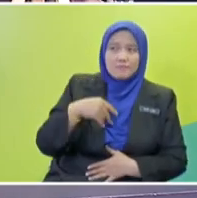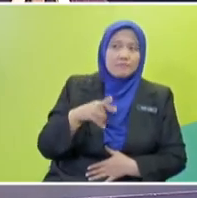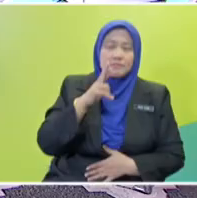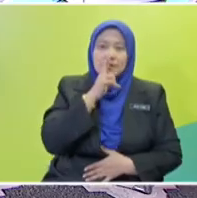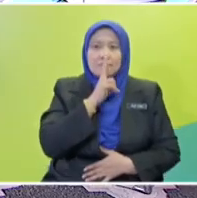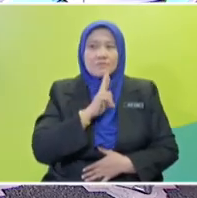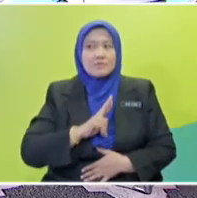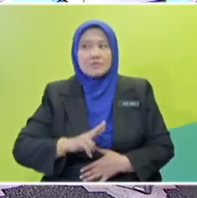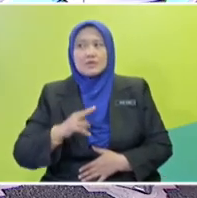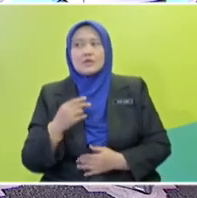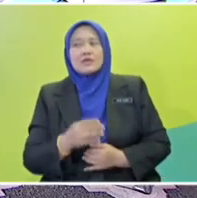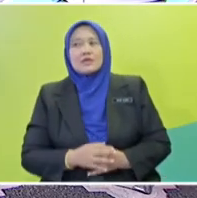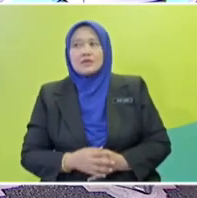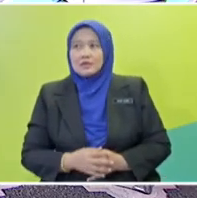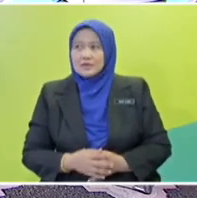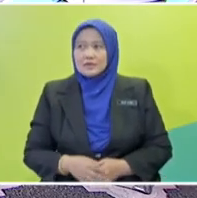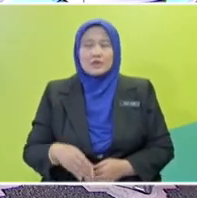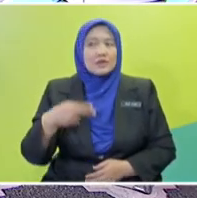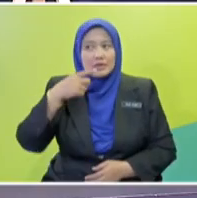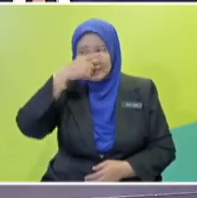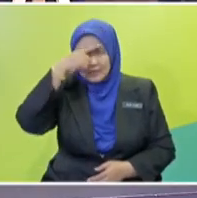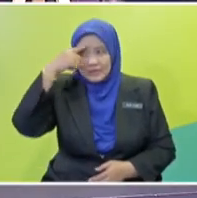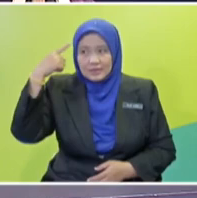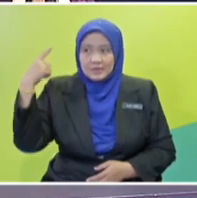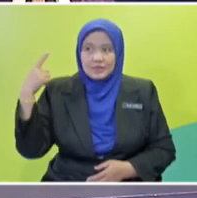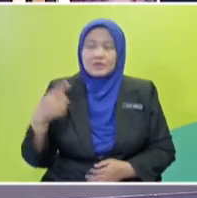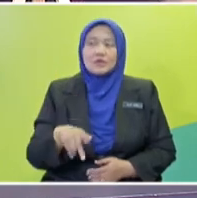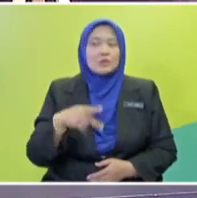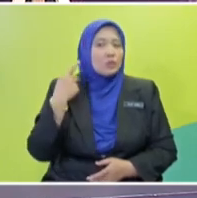kayaknya contoh ada warna merah jambu ada warna hitam